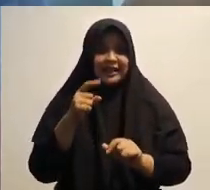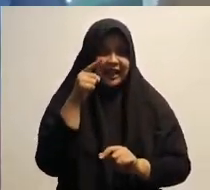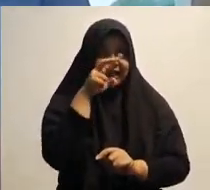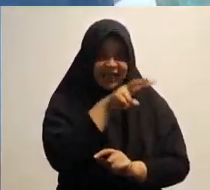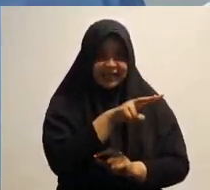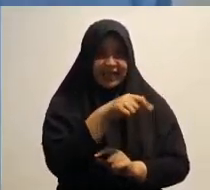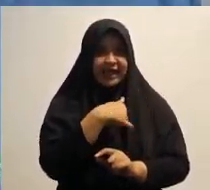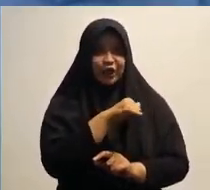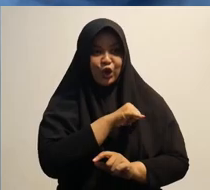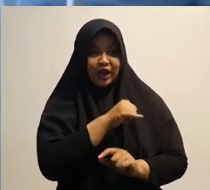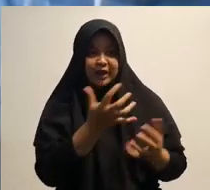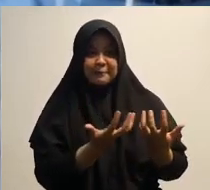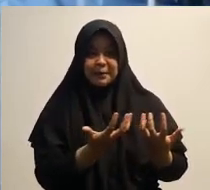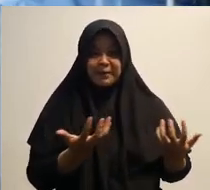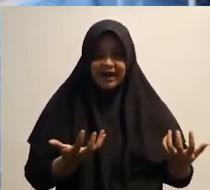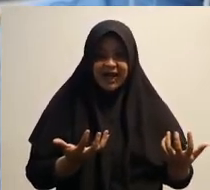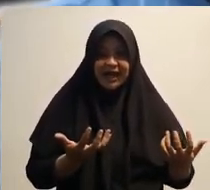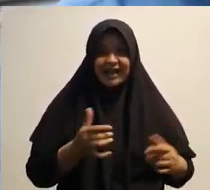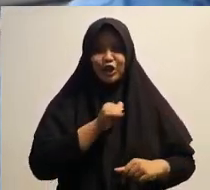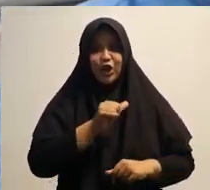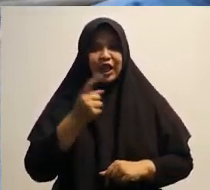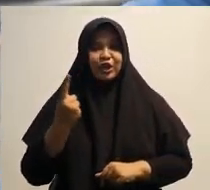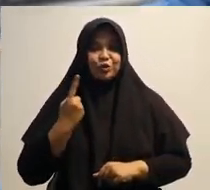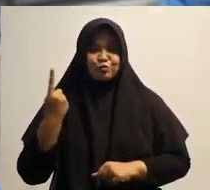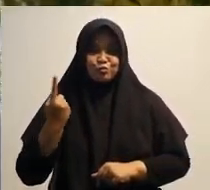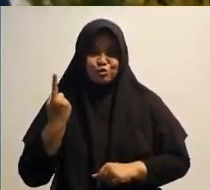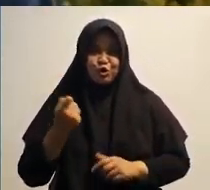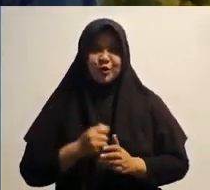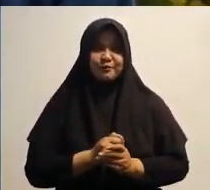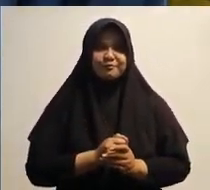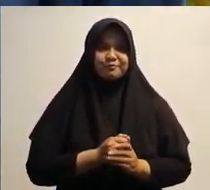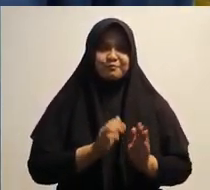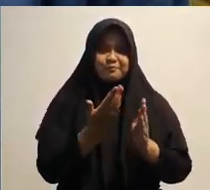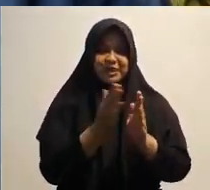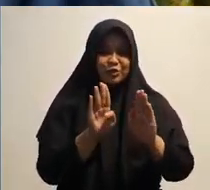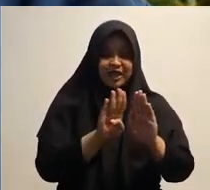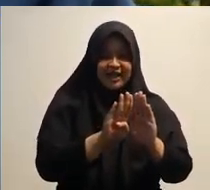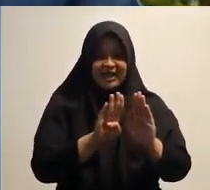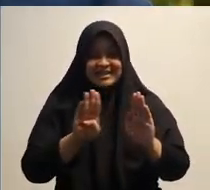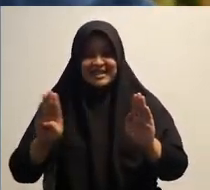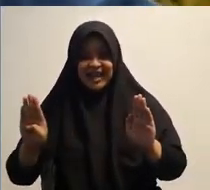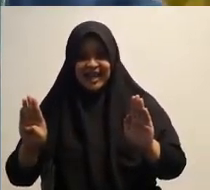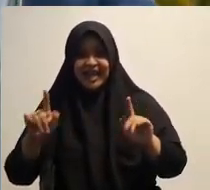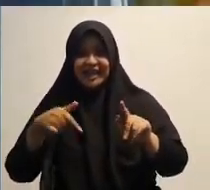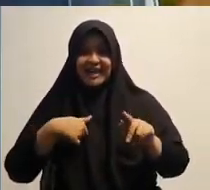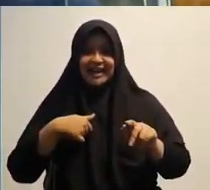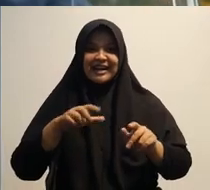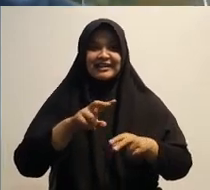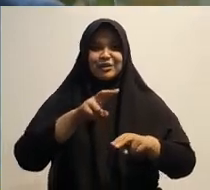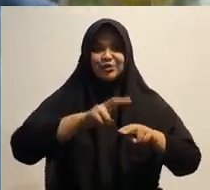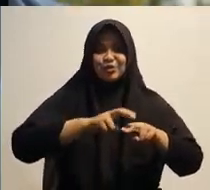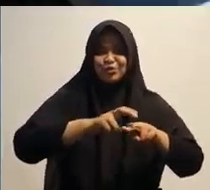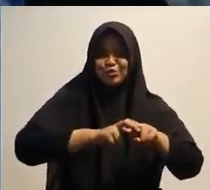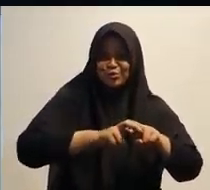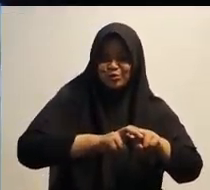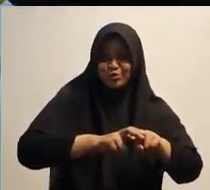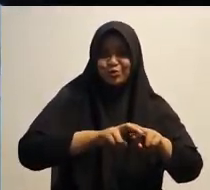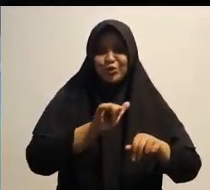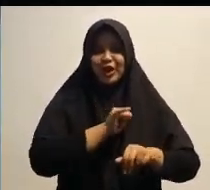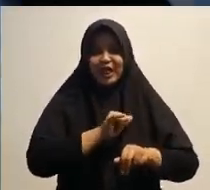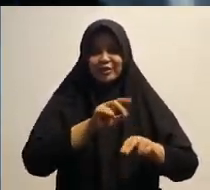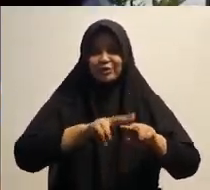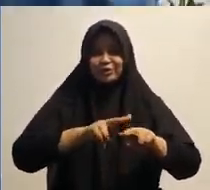itu toiletnya sudah agak berbeda dengan toilet pada umumnya. Pintunya digeser, kemudian konsepnya konsep duduk. Jadi